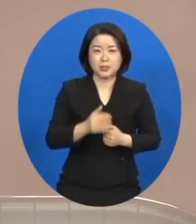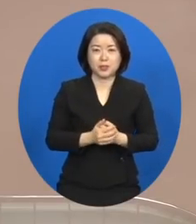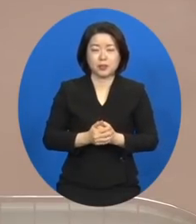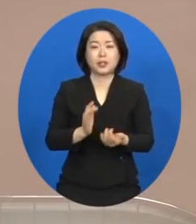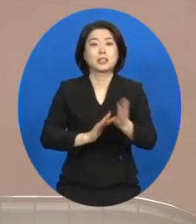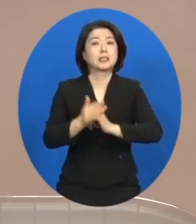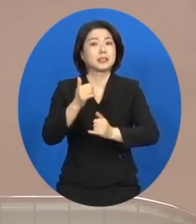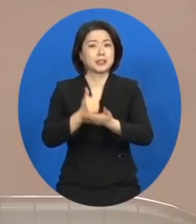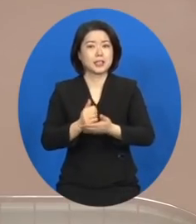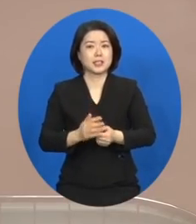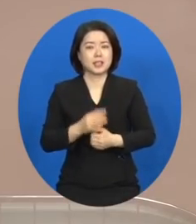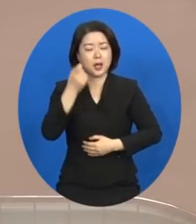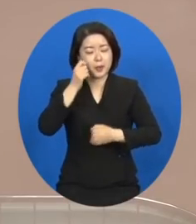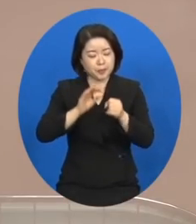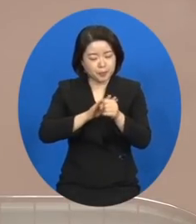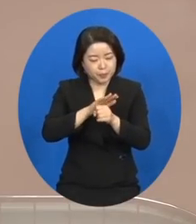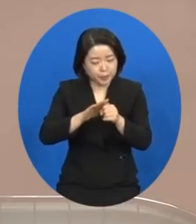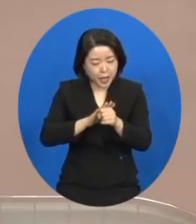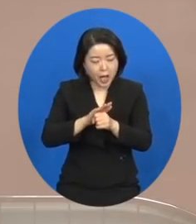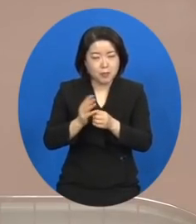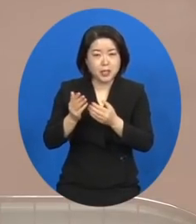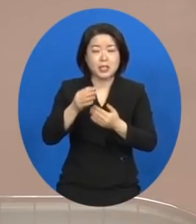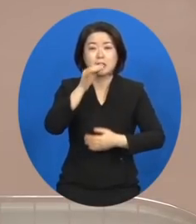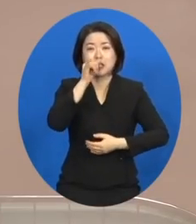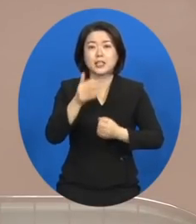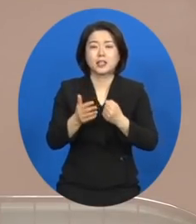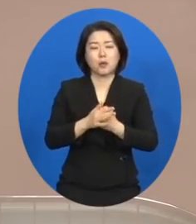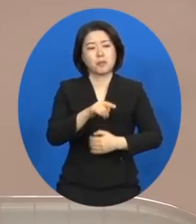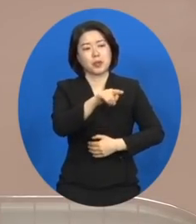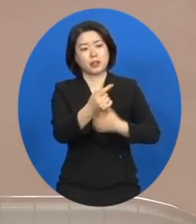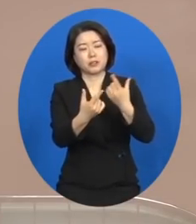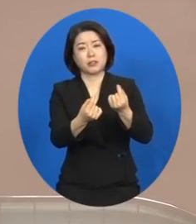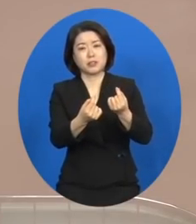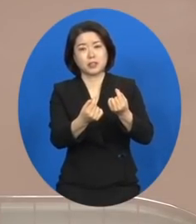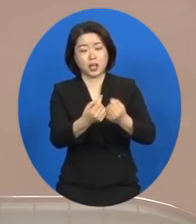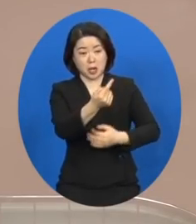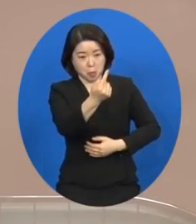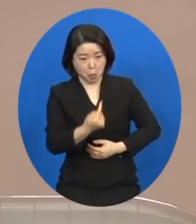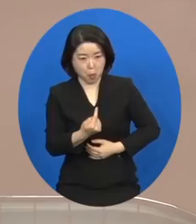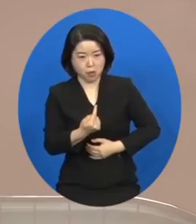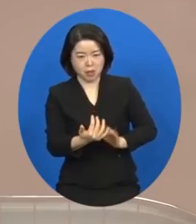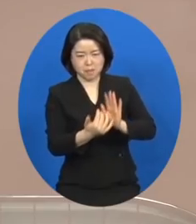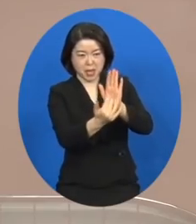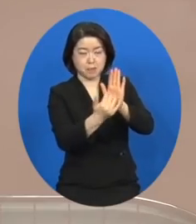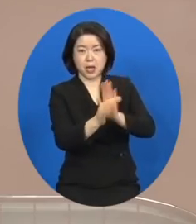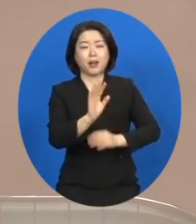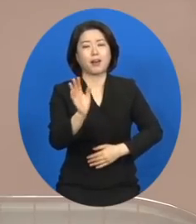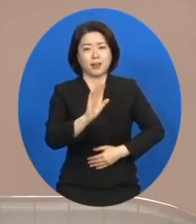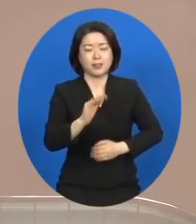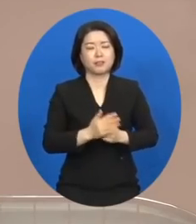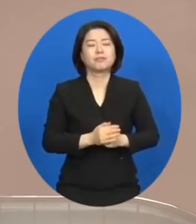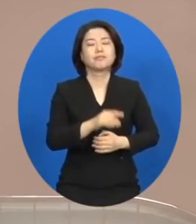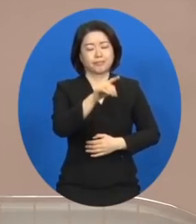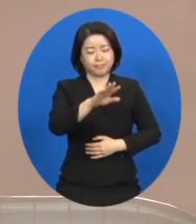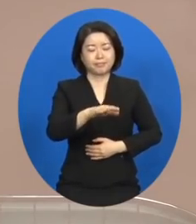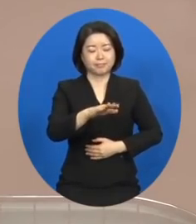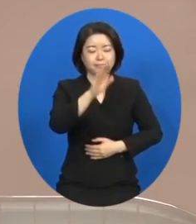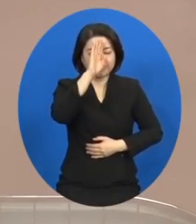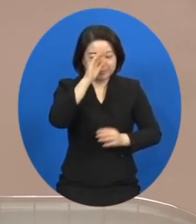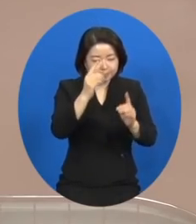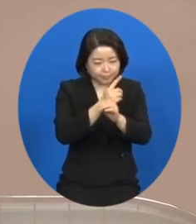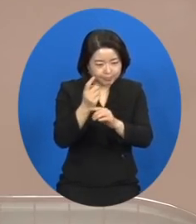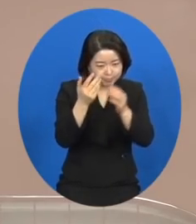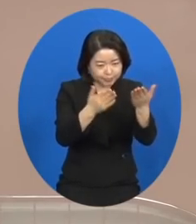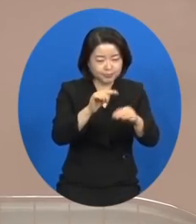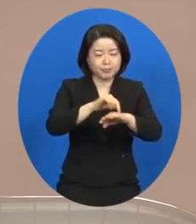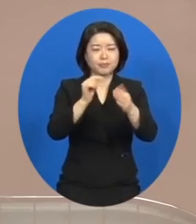예수님도요 자비롭고 인자하셔서 그러한 사람들이 올 때에 마다하지 아니하시고 그들의 병을 고치시고 치유하시고 마음의